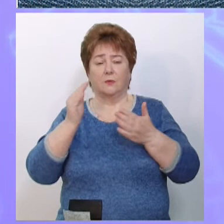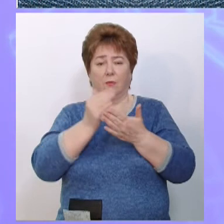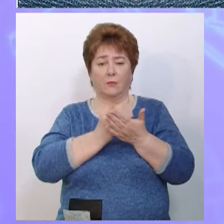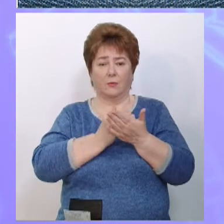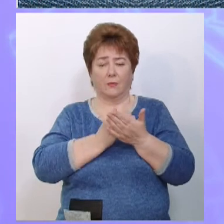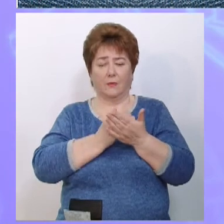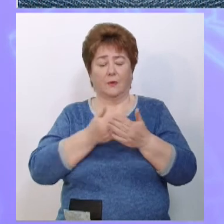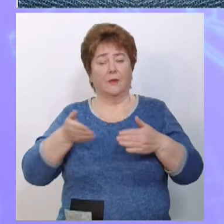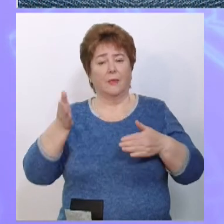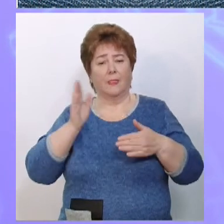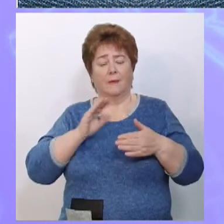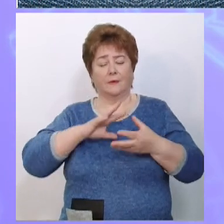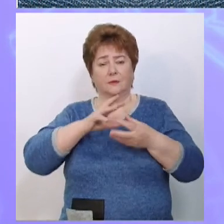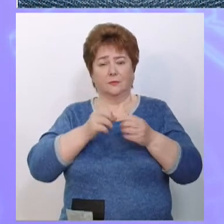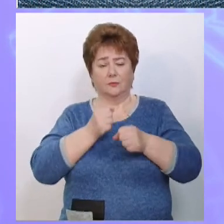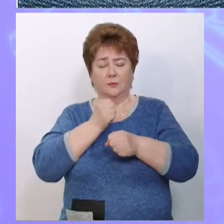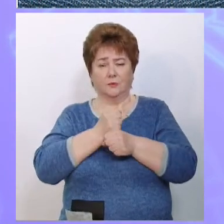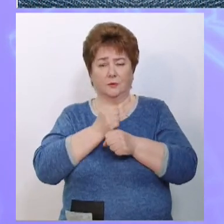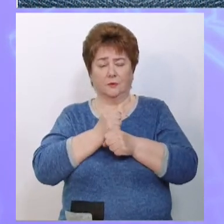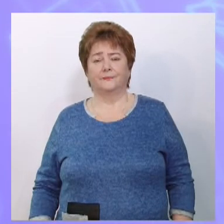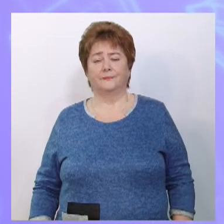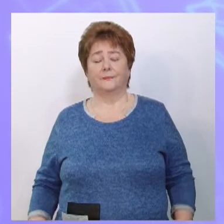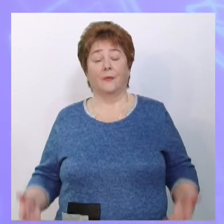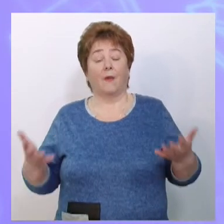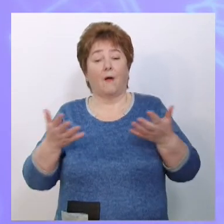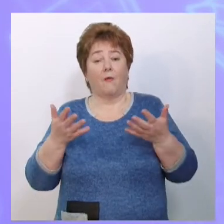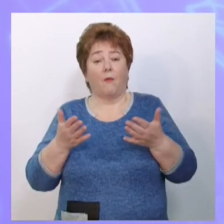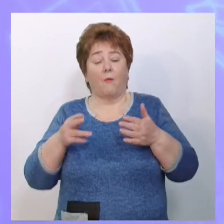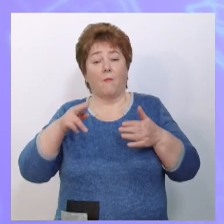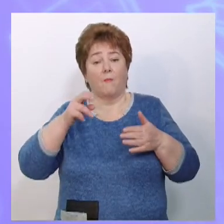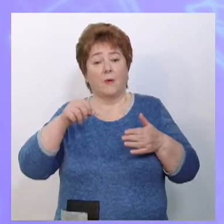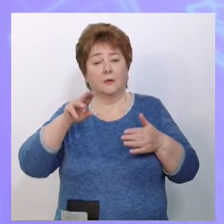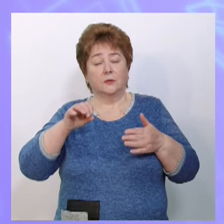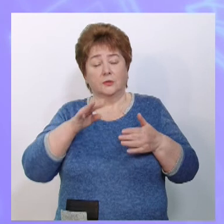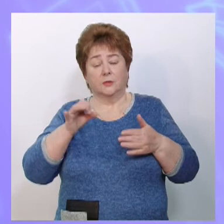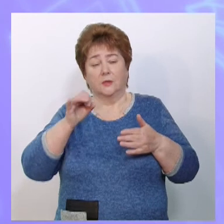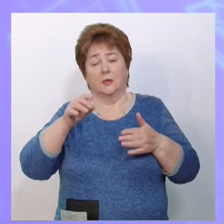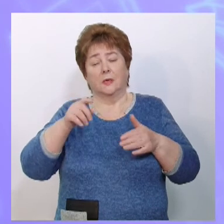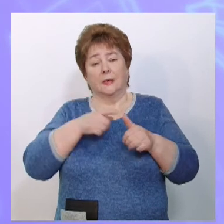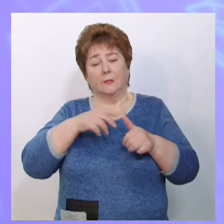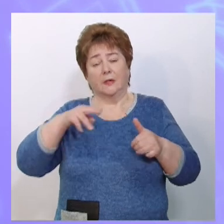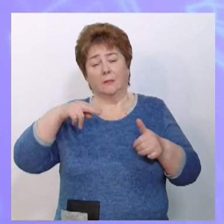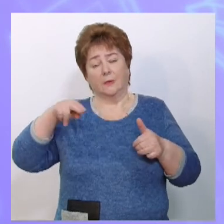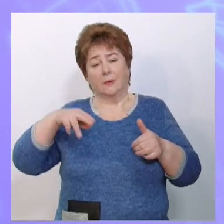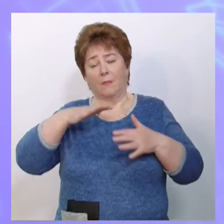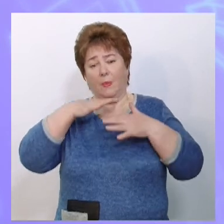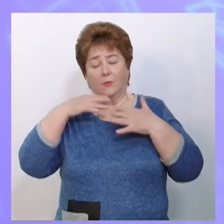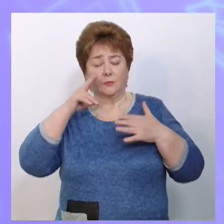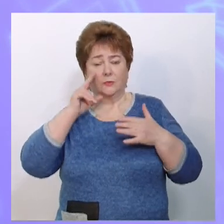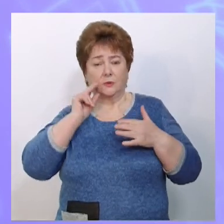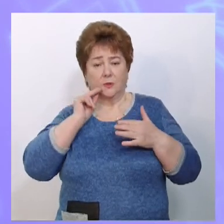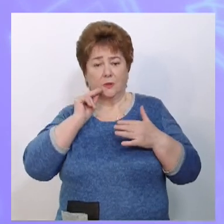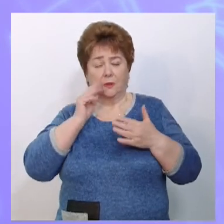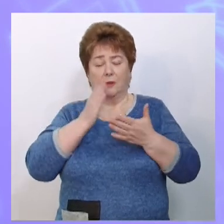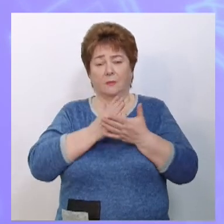концу. Давайте подведем итог. В каком падеже имена прилагательные множественного